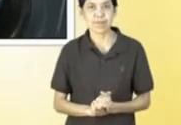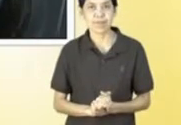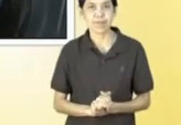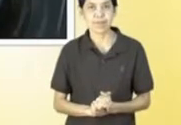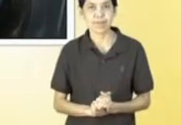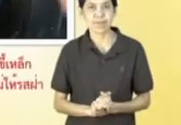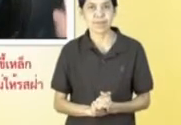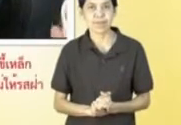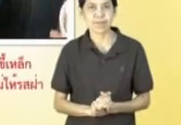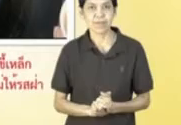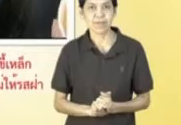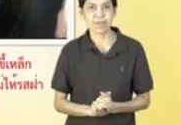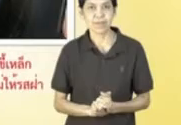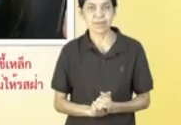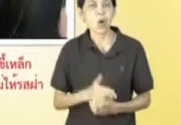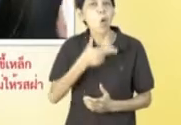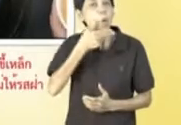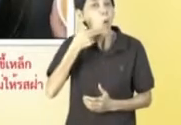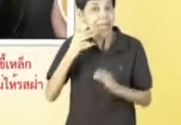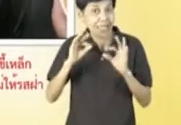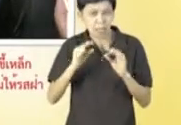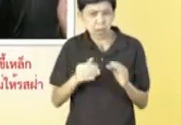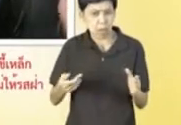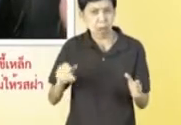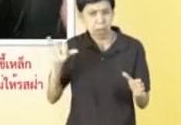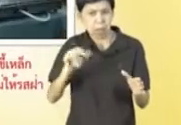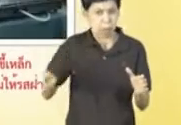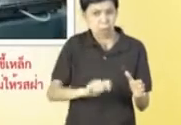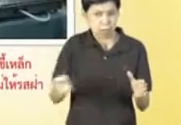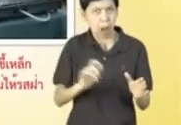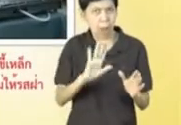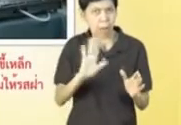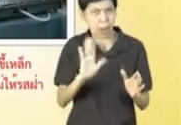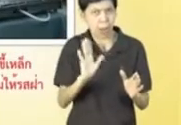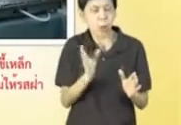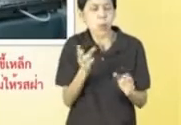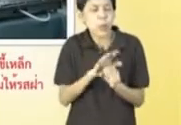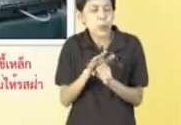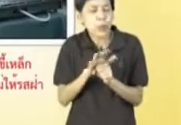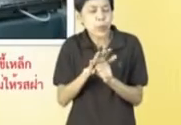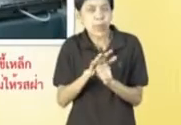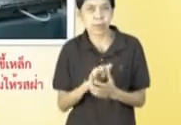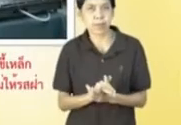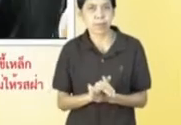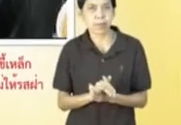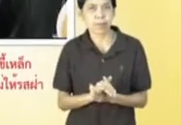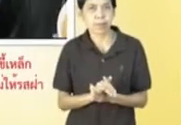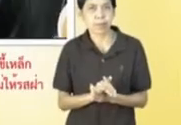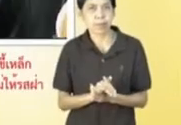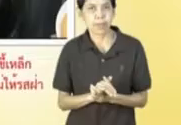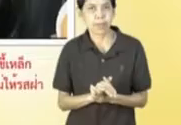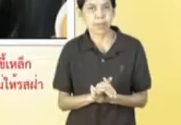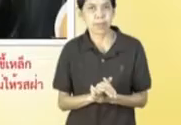แล้วแต่ความชอบเค็มมาก หน่อยนะฮะอย่าใส่เยอะนะครับขี้เหล็กนี่จะไม่ออกหวานนะฮะใส่ เล็ กน้อย เน้นรสชาติไหนคะอาจารย ์เน้นตัด